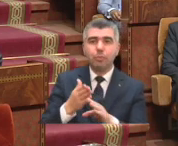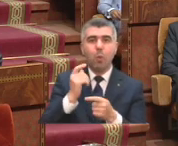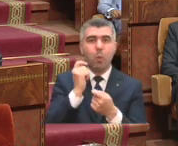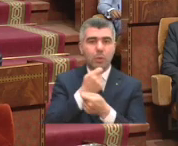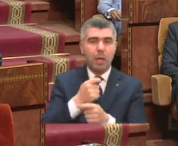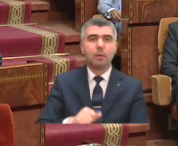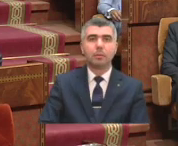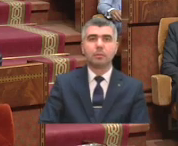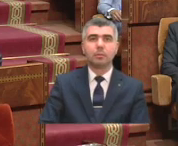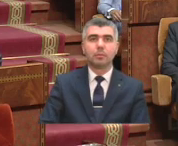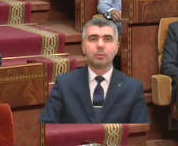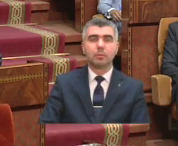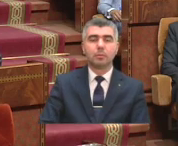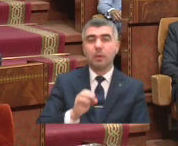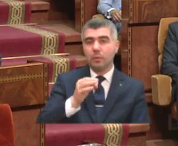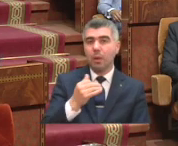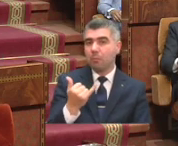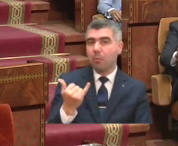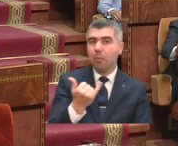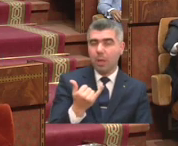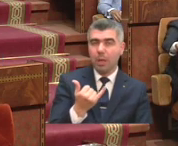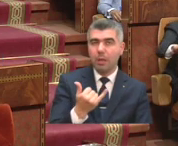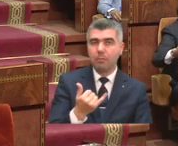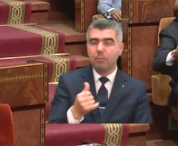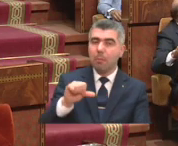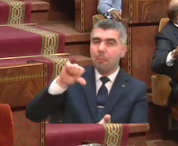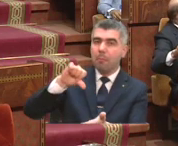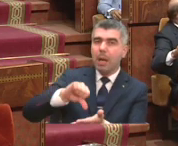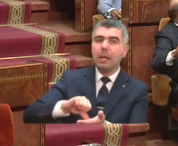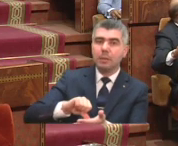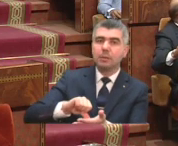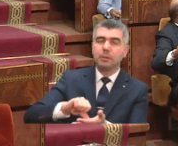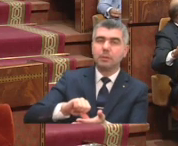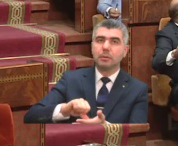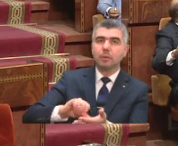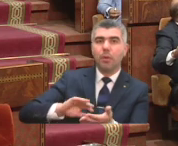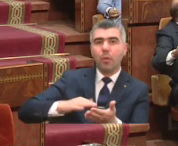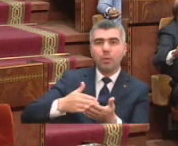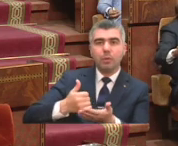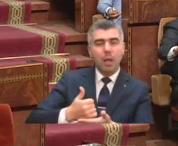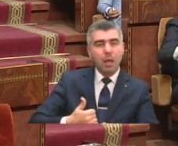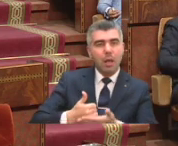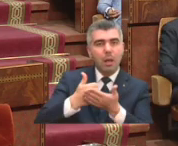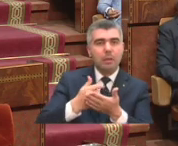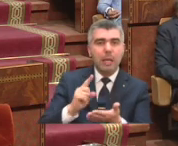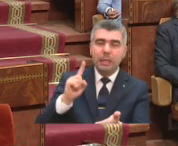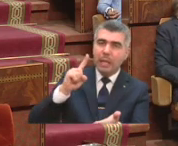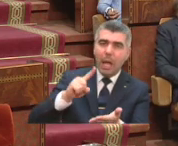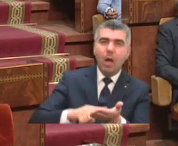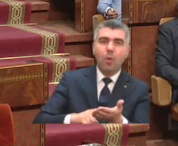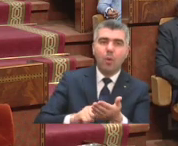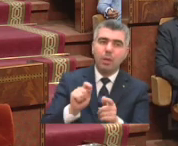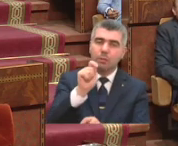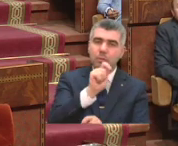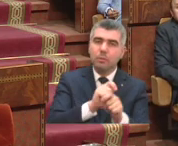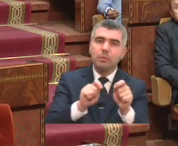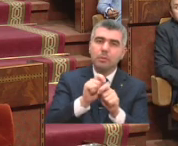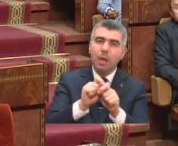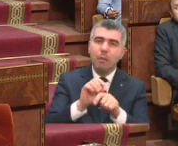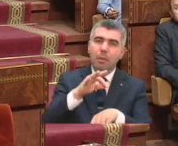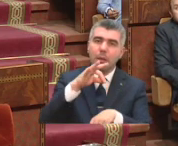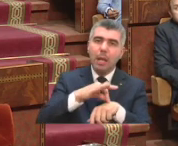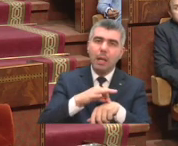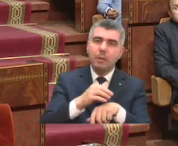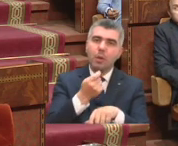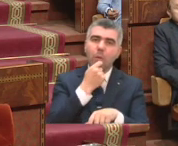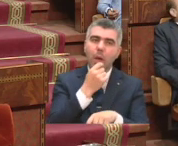الوزير بتزويد وتمكين هذا المركز بالمستلزمات الضروريه للعلاج الكيميائي للتخفيف عن معاناه مرضى